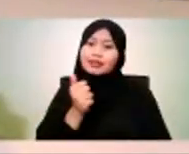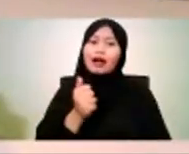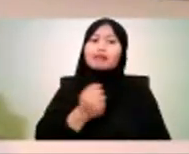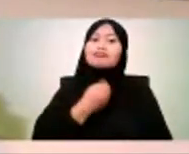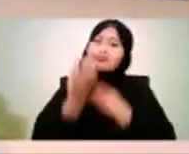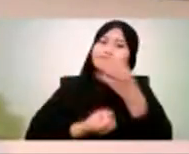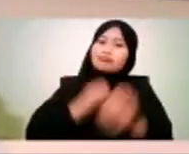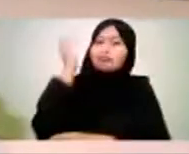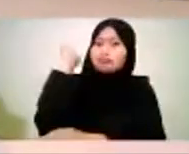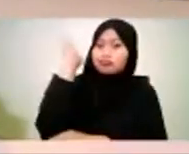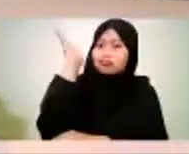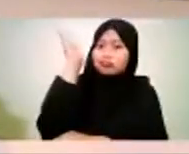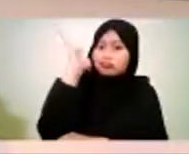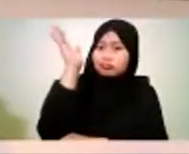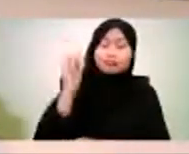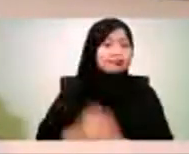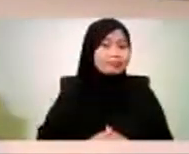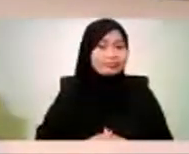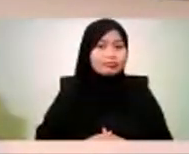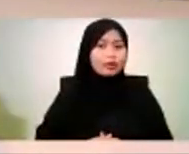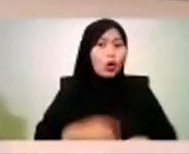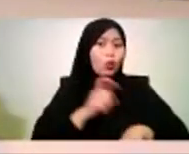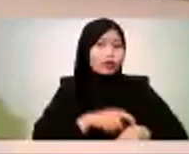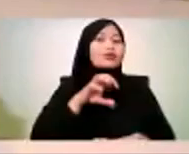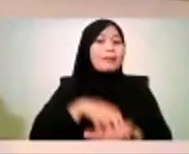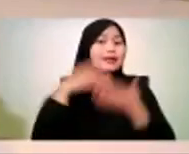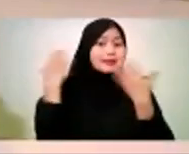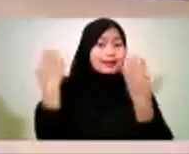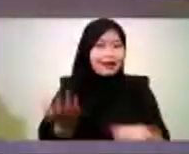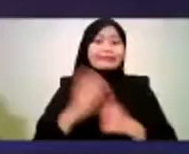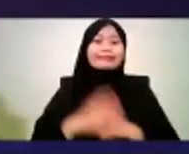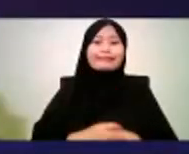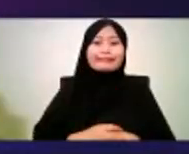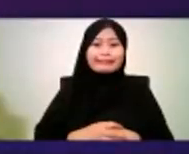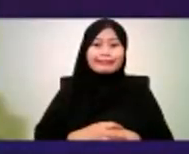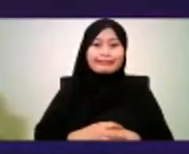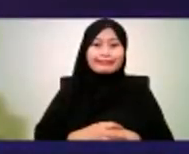paparan Bapak waktu dan tempat kami persilakan